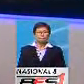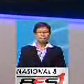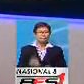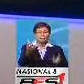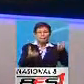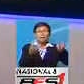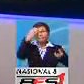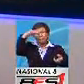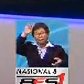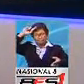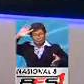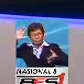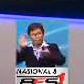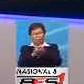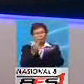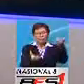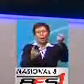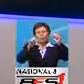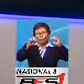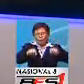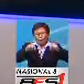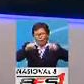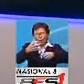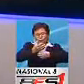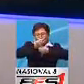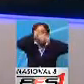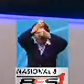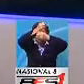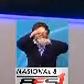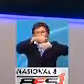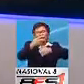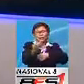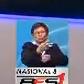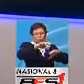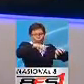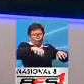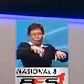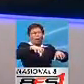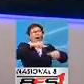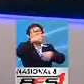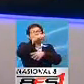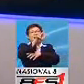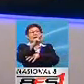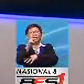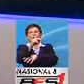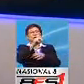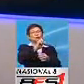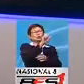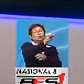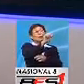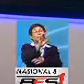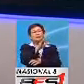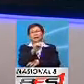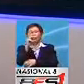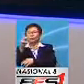BN polis pula Yakin BN mampu mencatat keputusan Cemerlang pada kedua-dua penerai kecil prk sungai besar dan Kuala